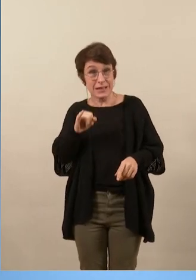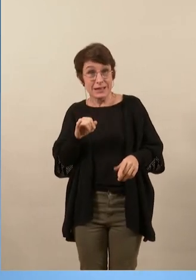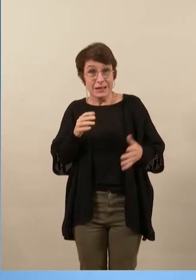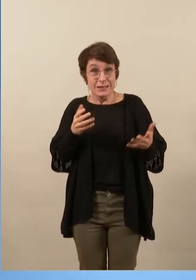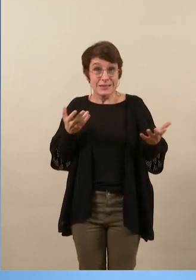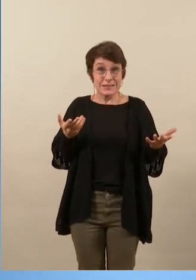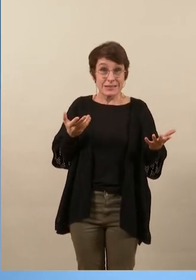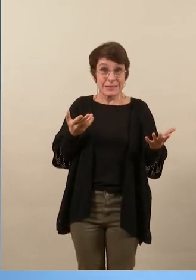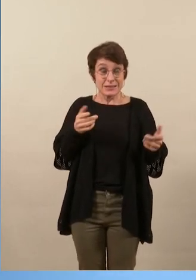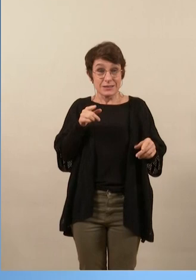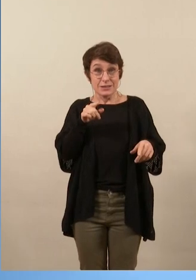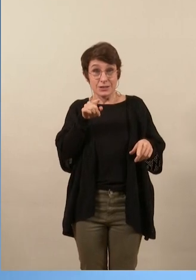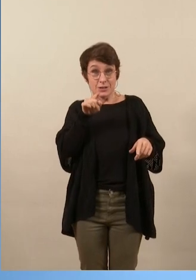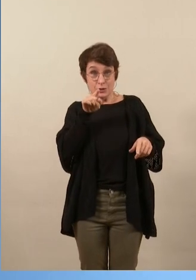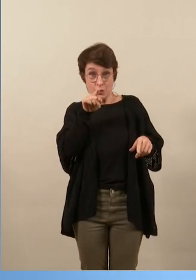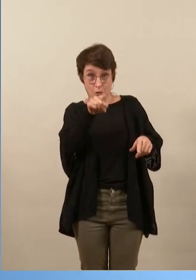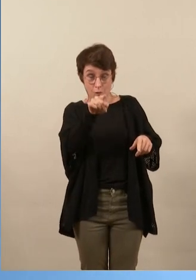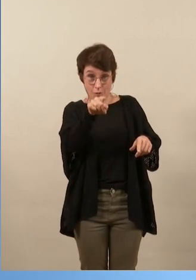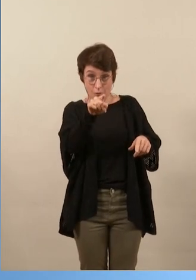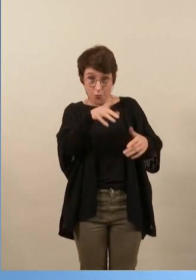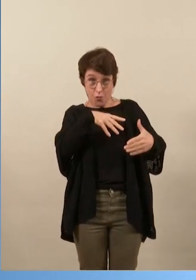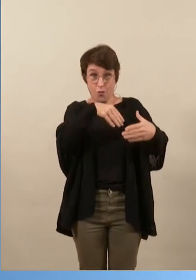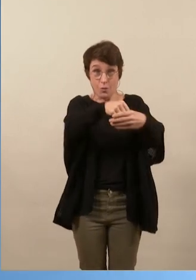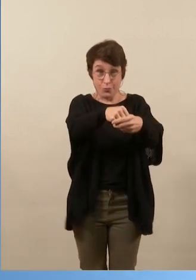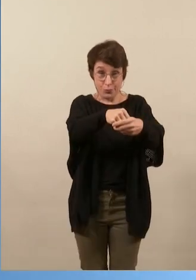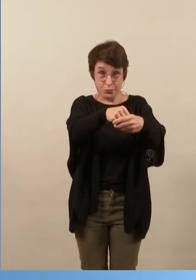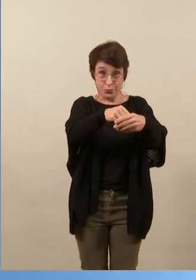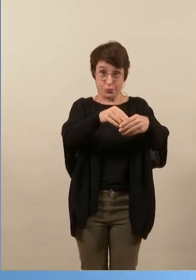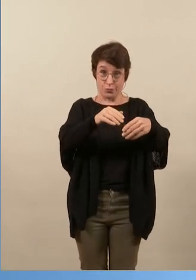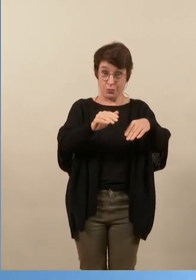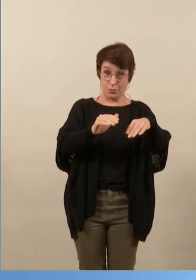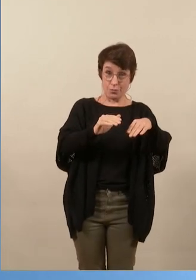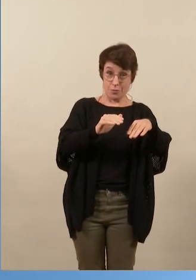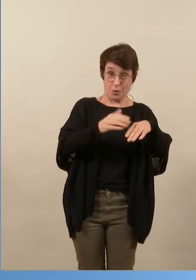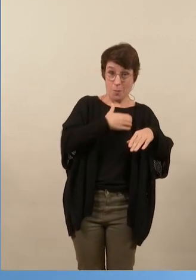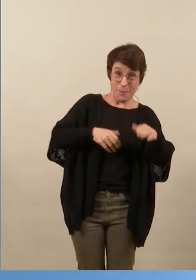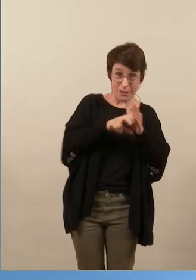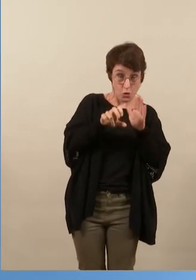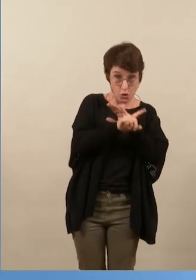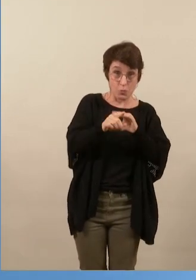relèveriez de la la mission interministérielle de vigilance et de lutte contre les